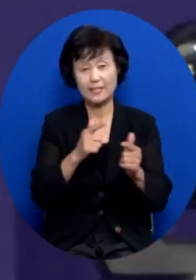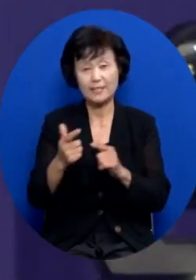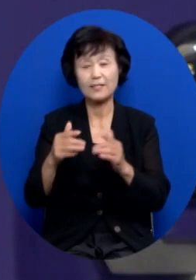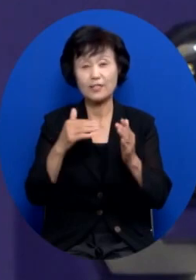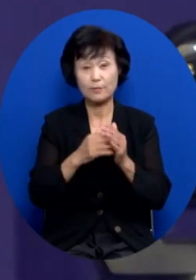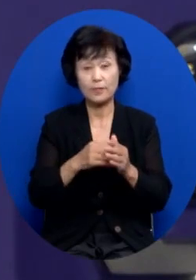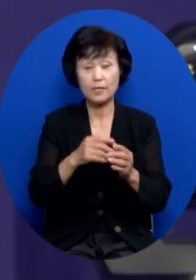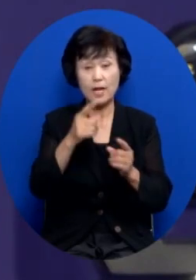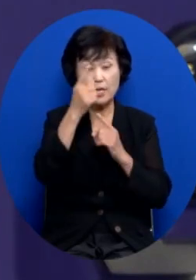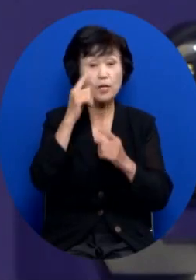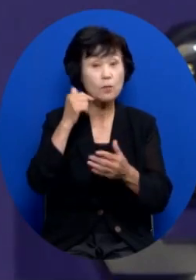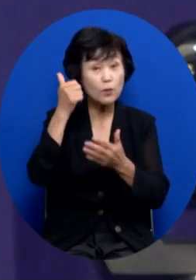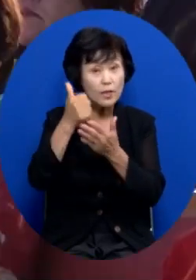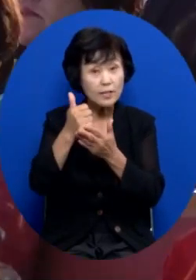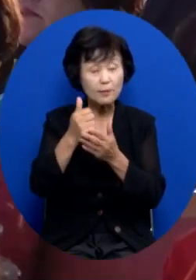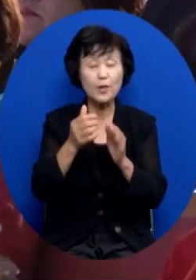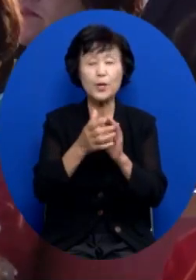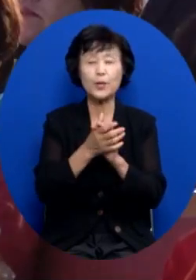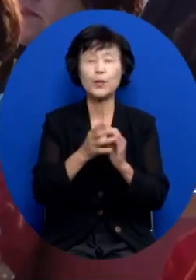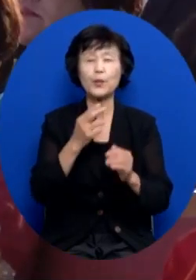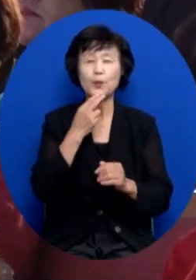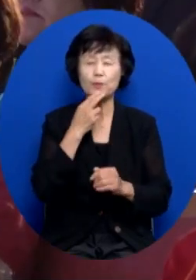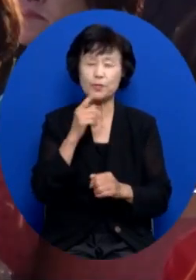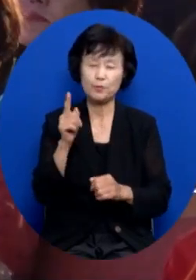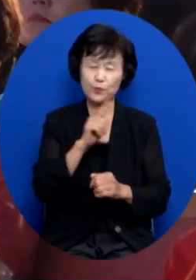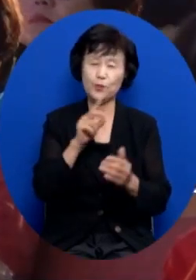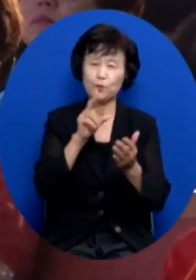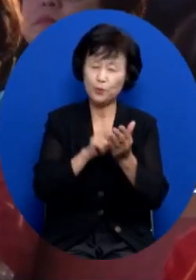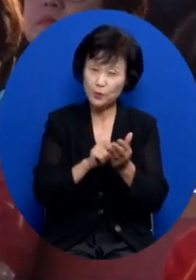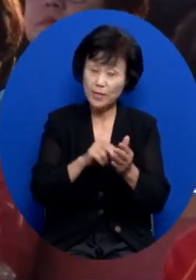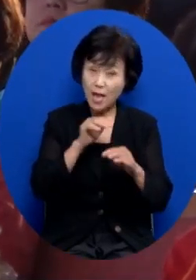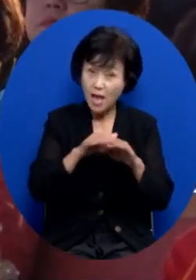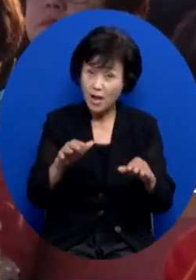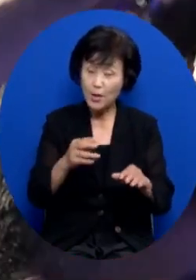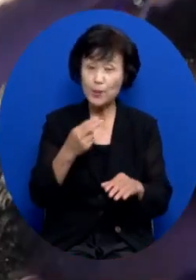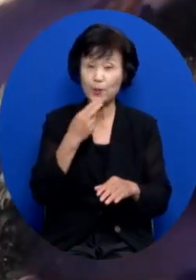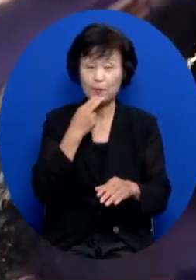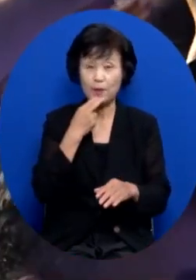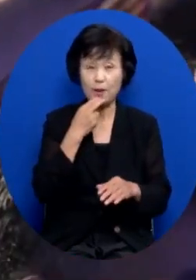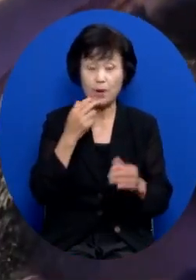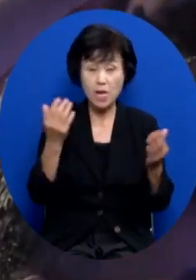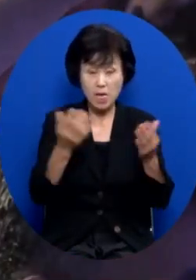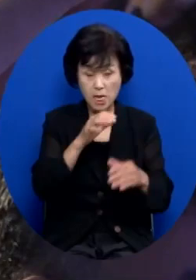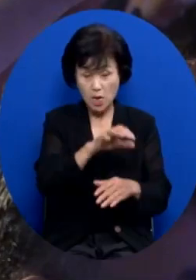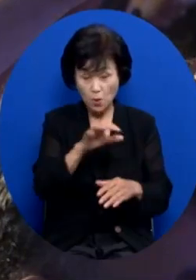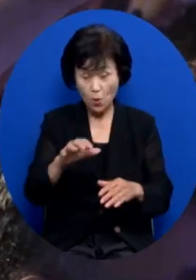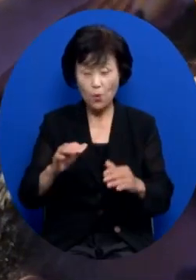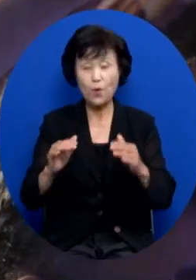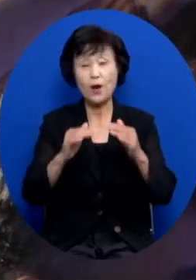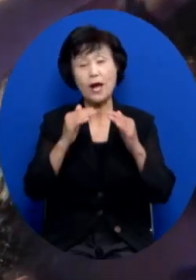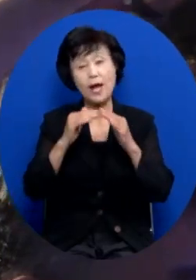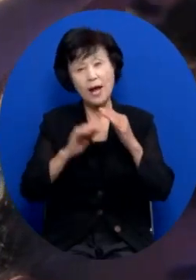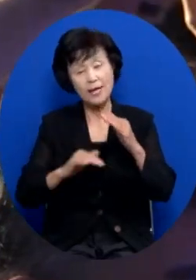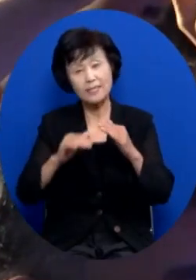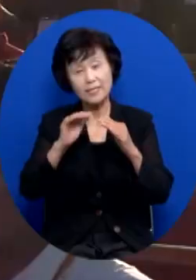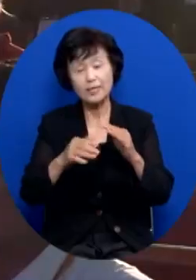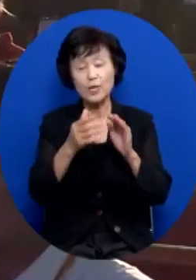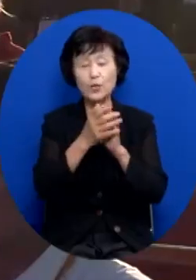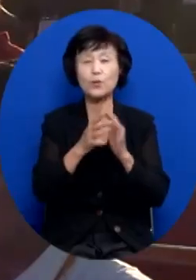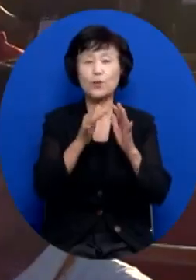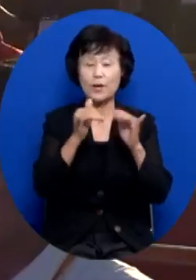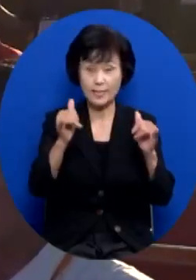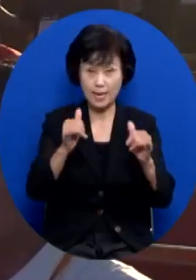목사는 기도하지 않고는 어떤 문제도 해결할 수 없다며 일터와 가정에서 기도의 사람이 될 것을 당부하고